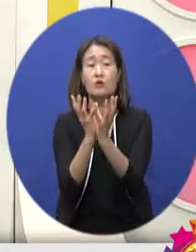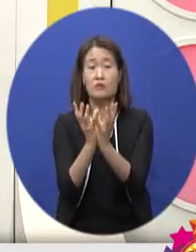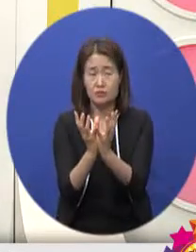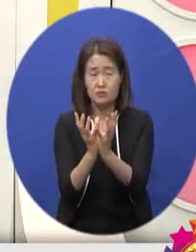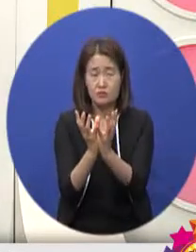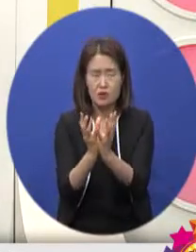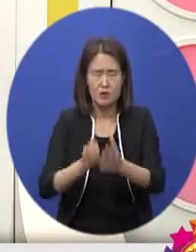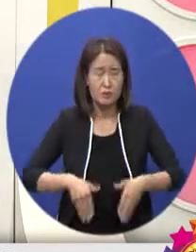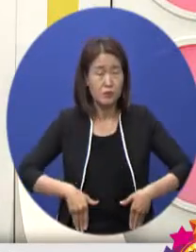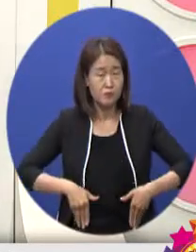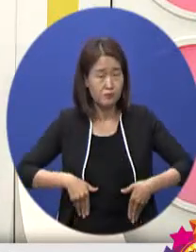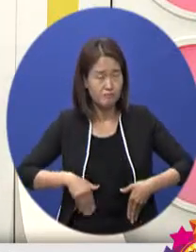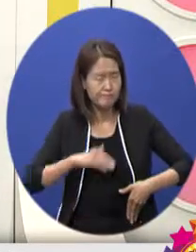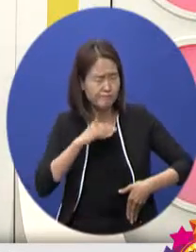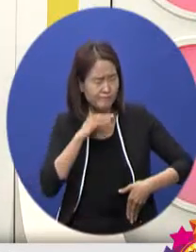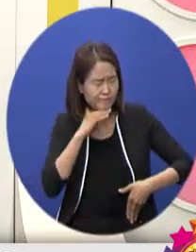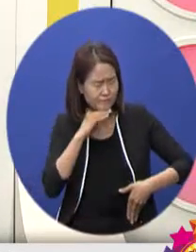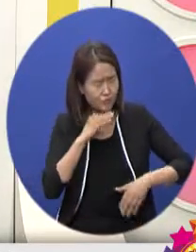오는 봄